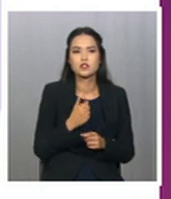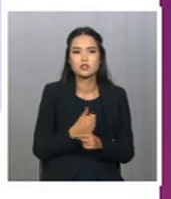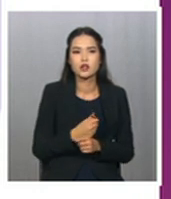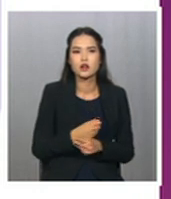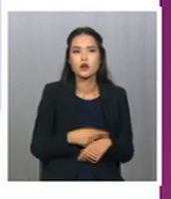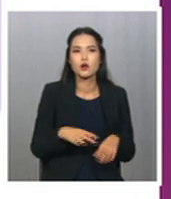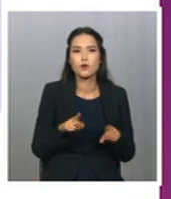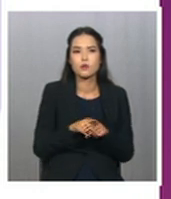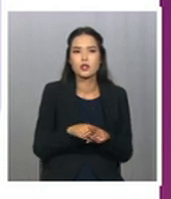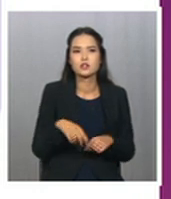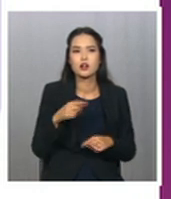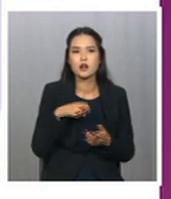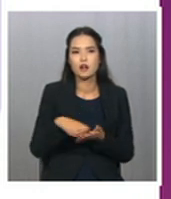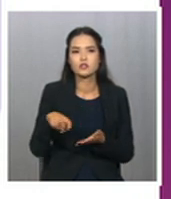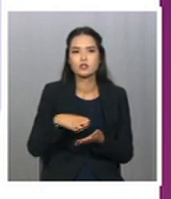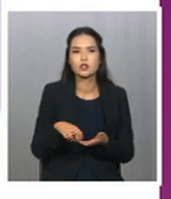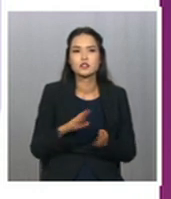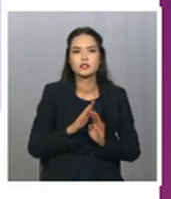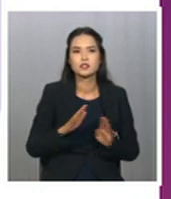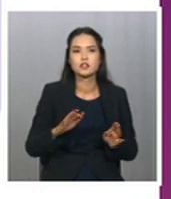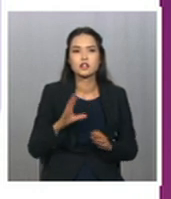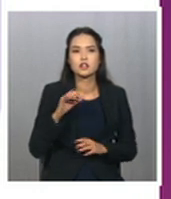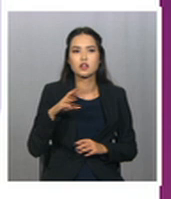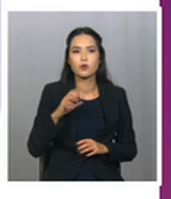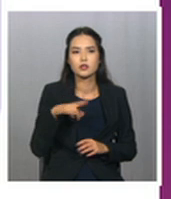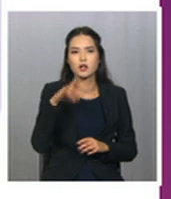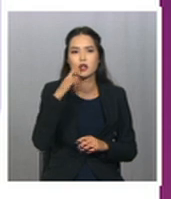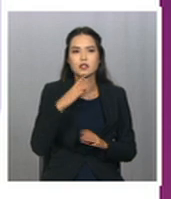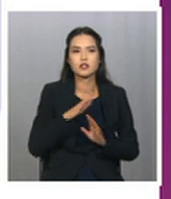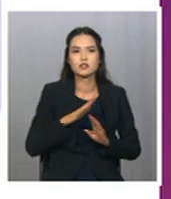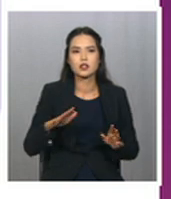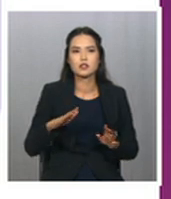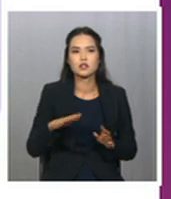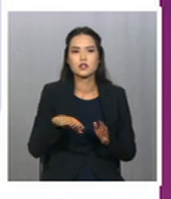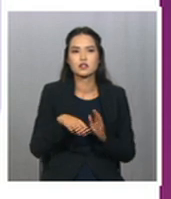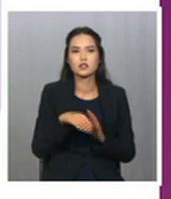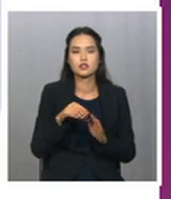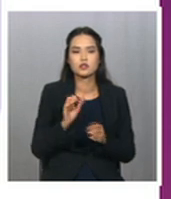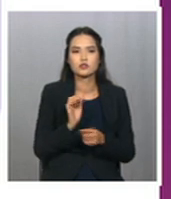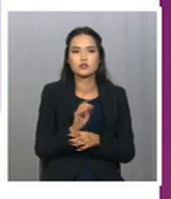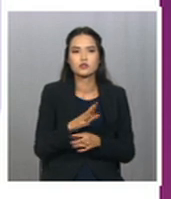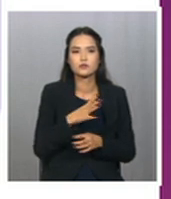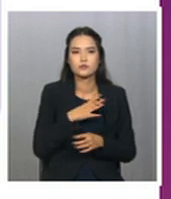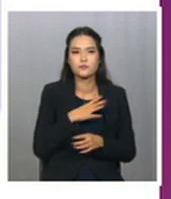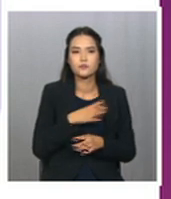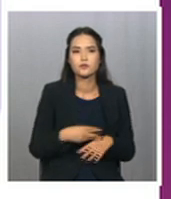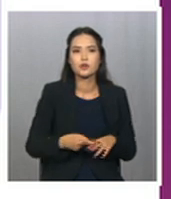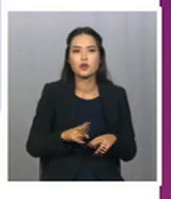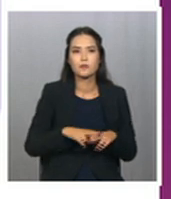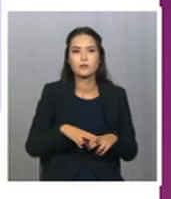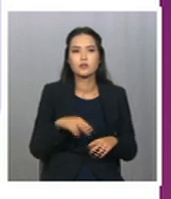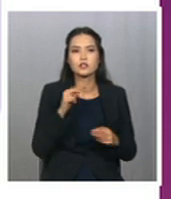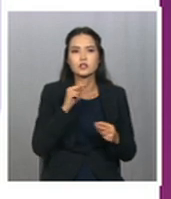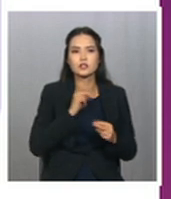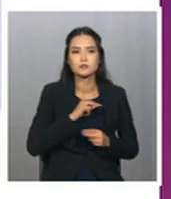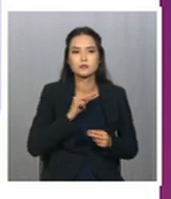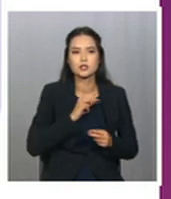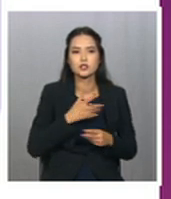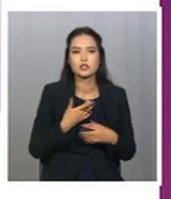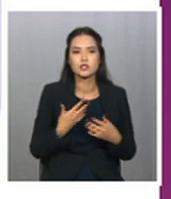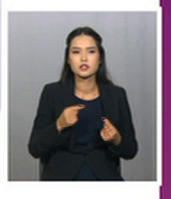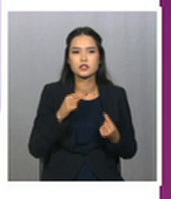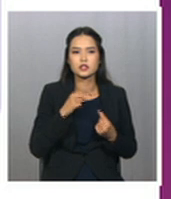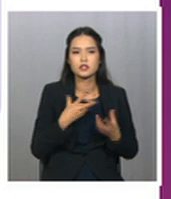старшындарын және олардың хатшыларын тек сауатты қазақтардан ғана тағайындау ұсынылды. Бұл қызметтеріне